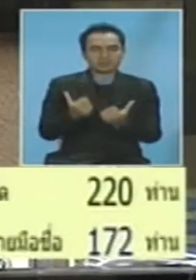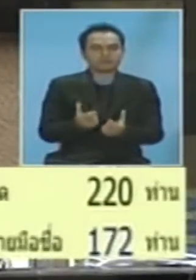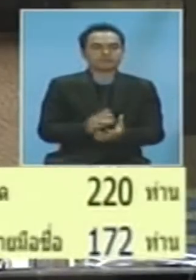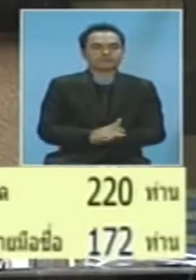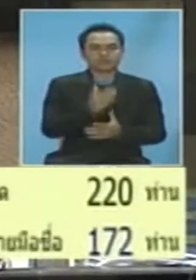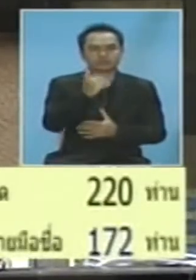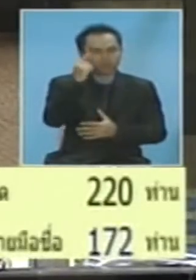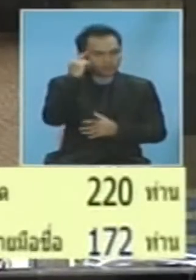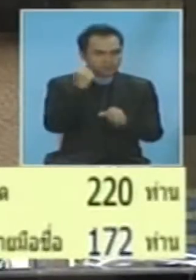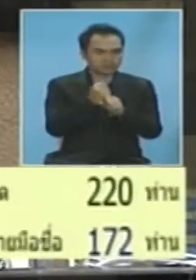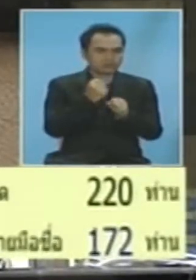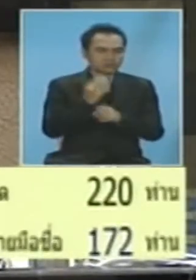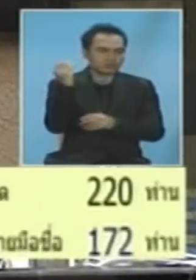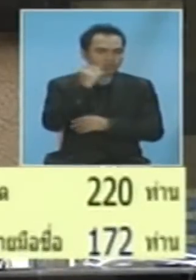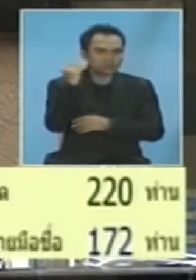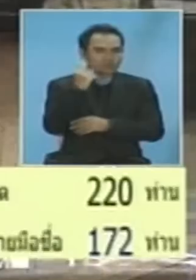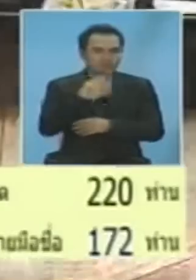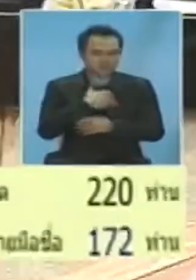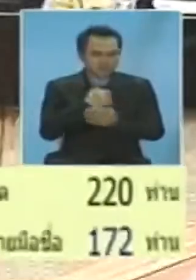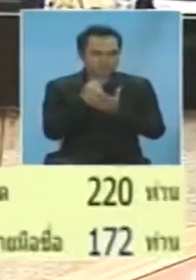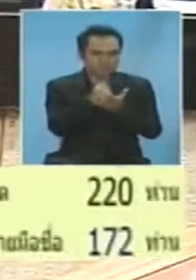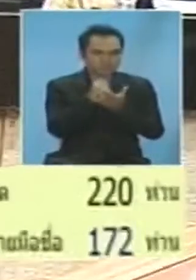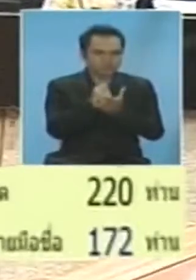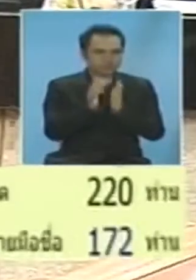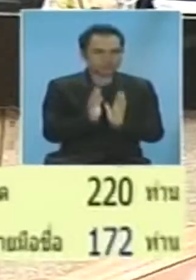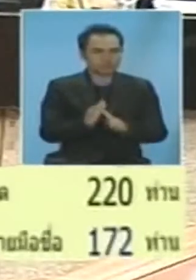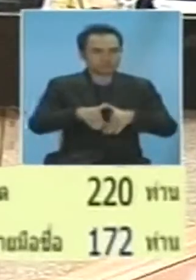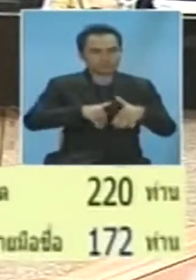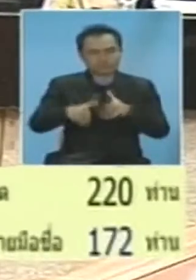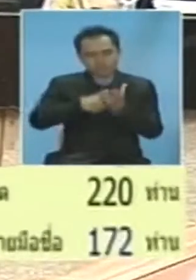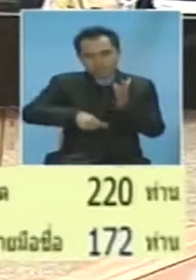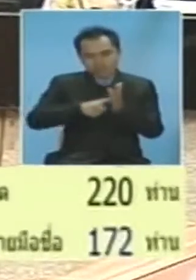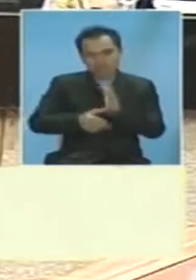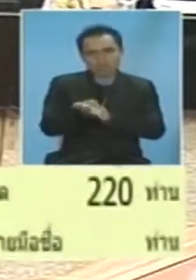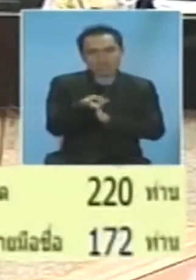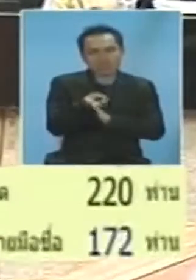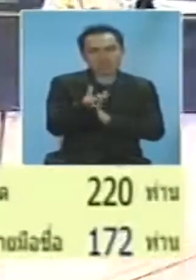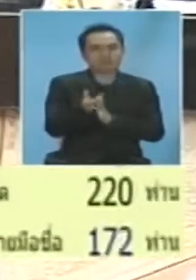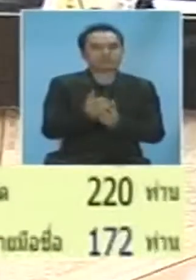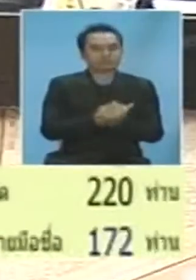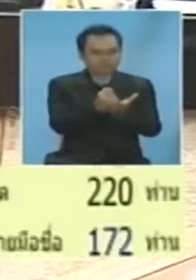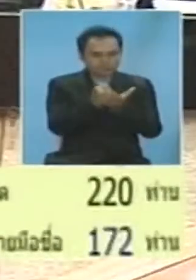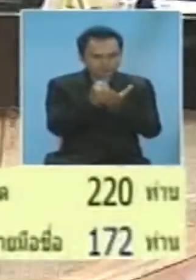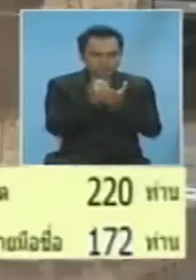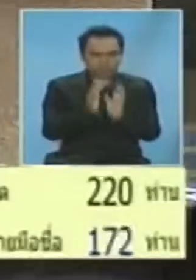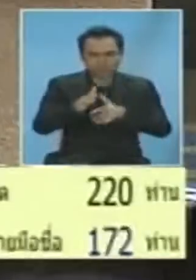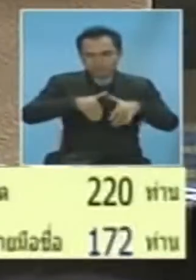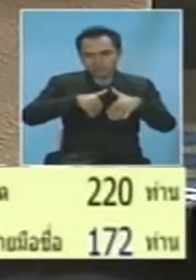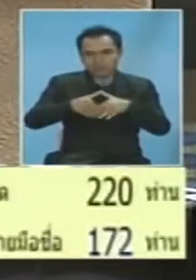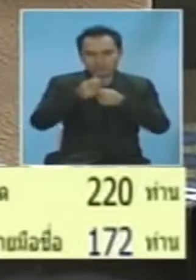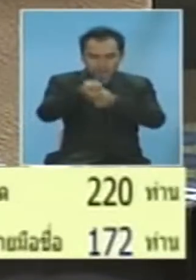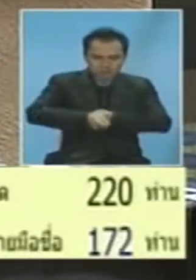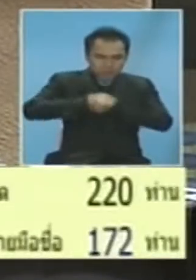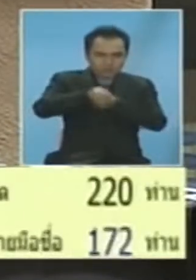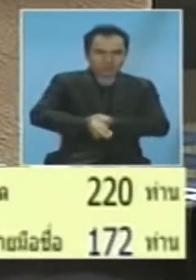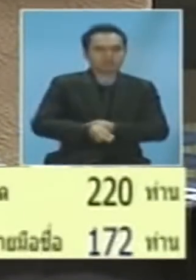ซึ่งยืนยันมาตลอดว่าจะช่วยเหลือชาวนาด้วยการรับจำนำข้าวโดยรัฐบาลก่อนหน้